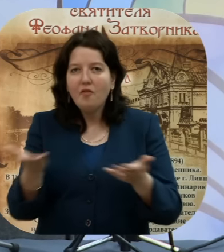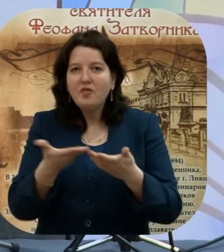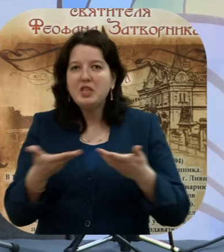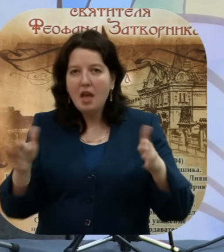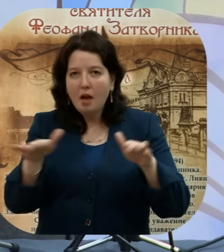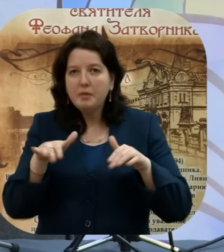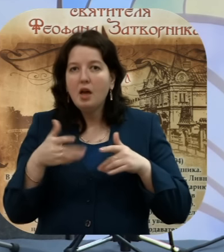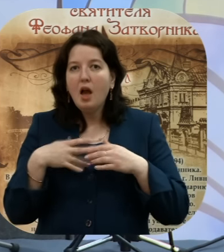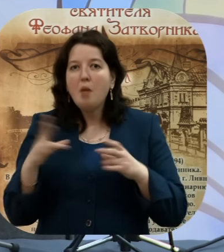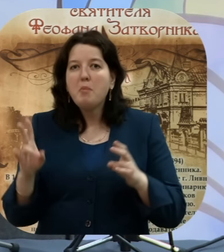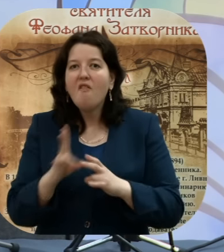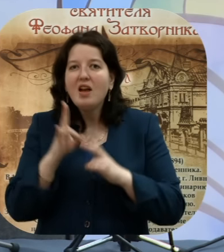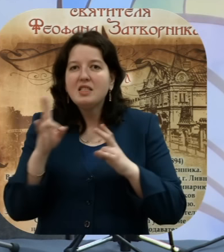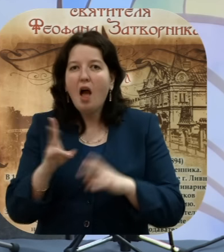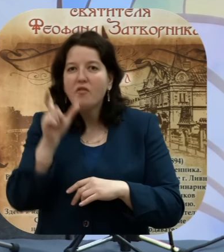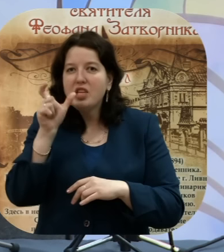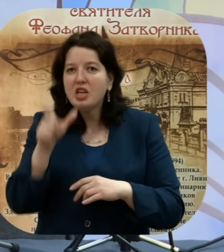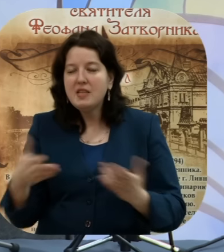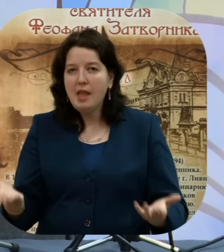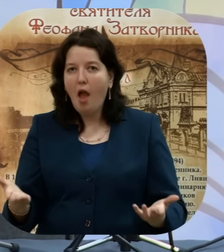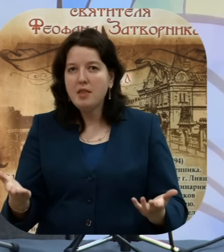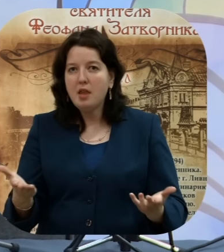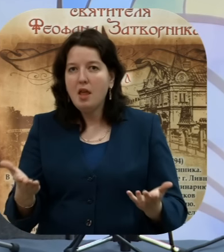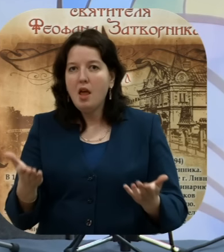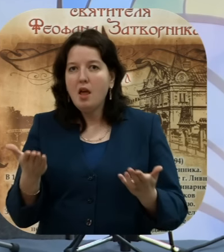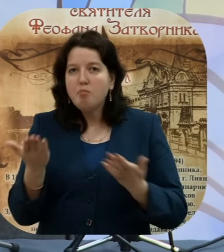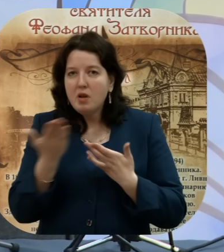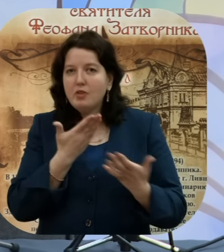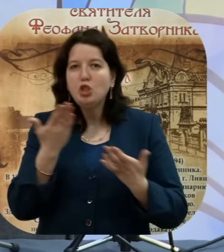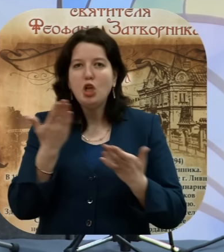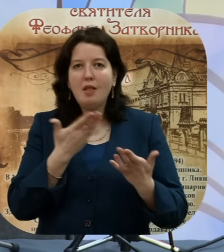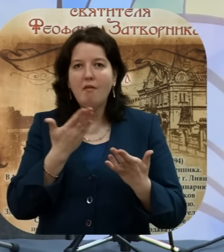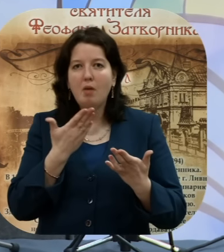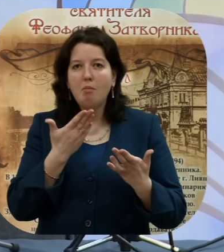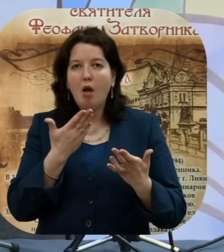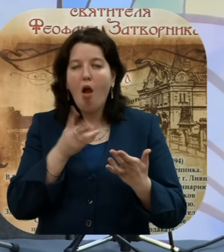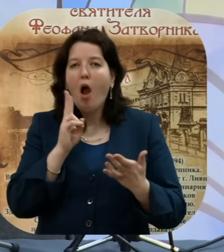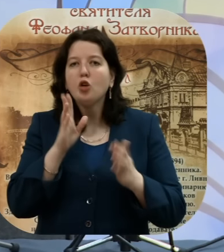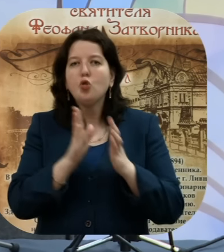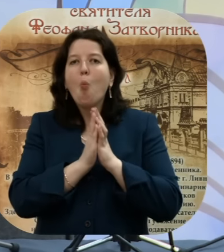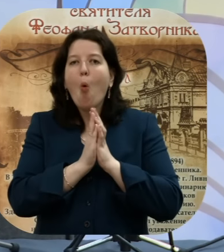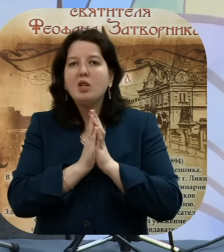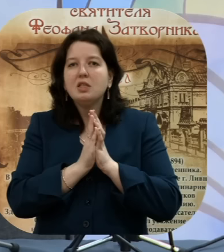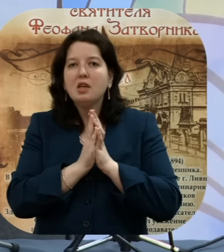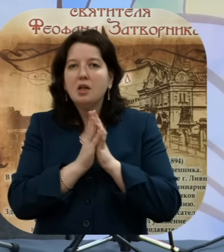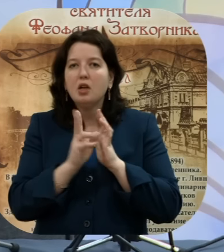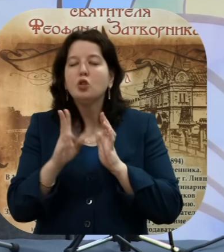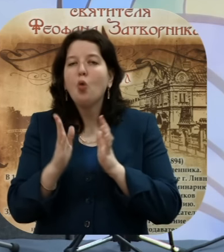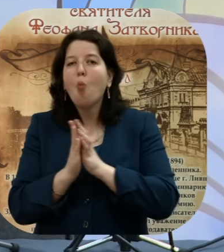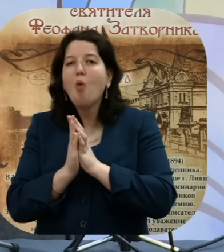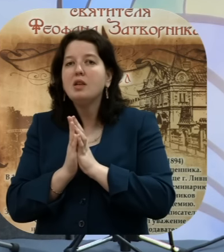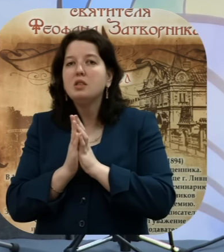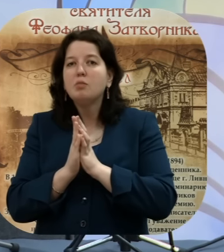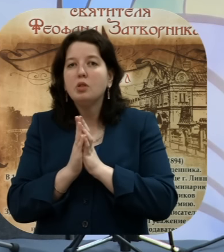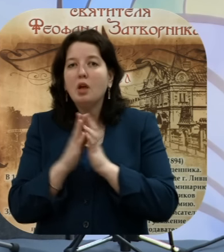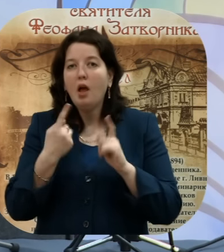Вычитываем молитвы, проводим богослужения. А молится кто? Кто молится?